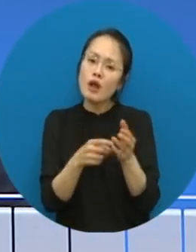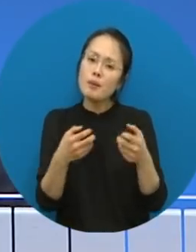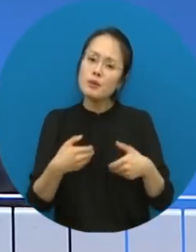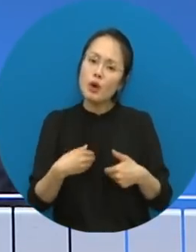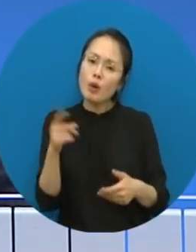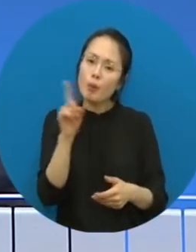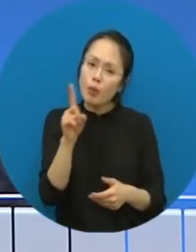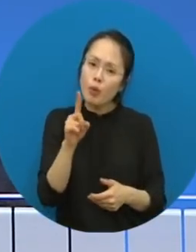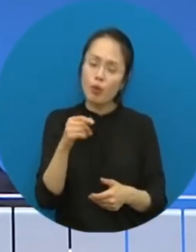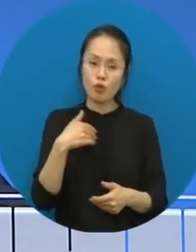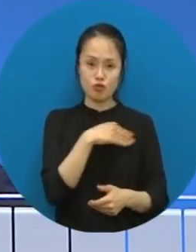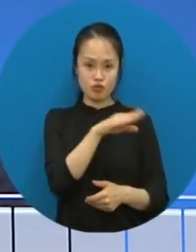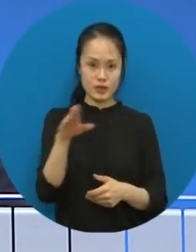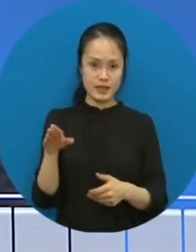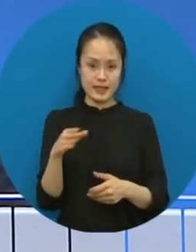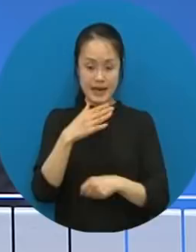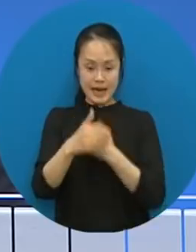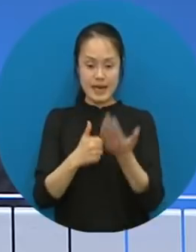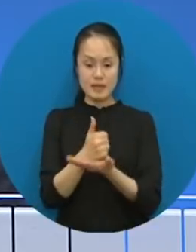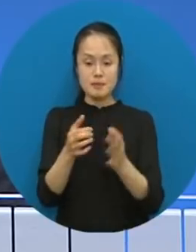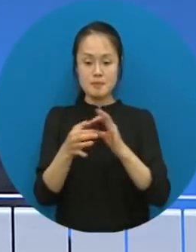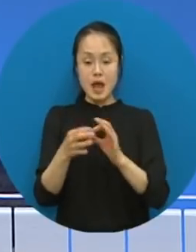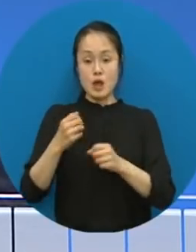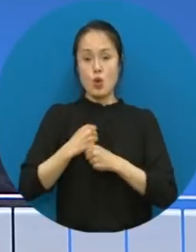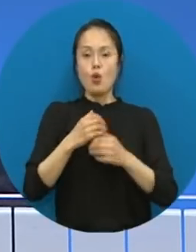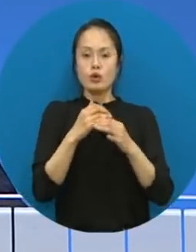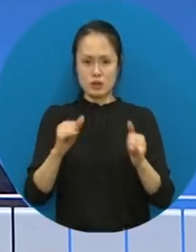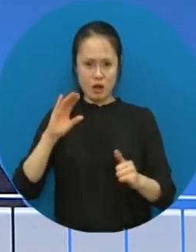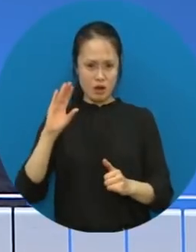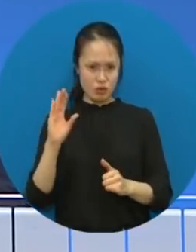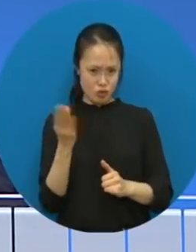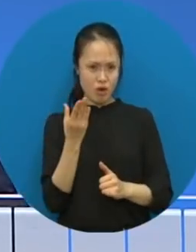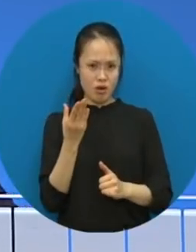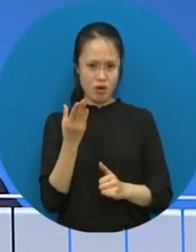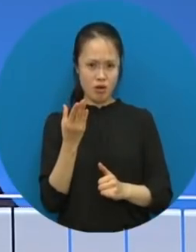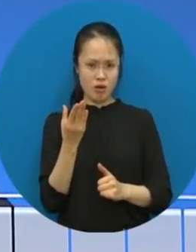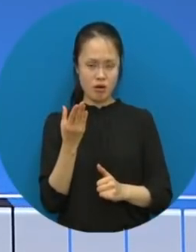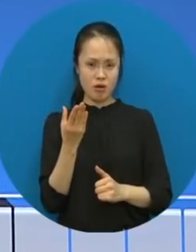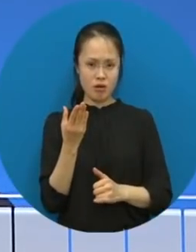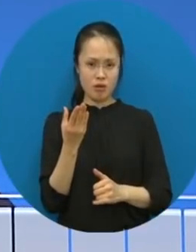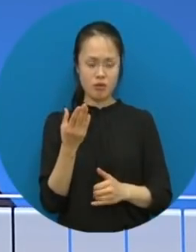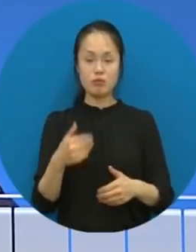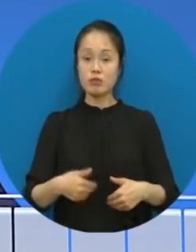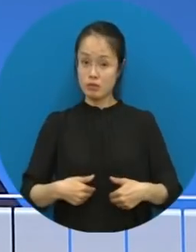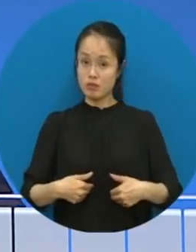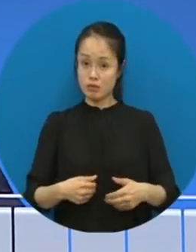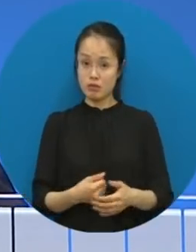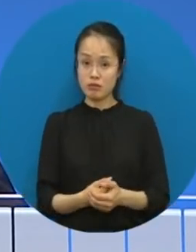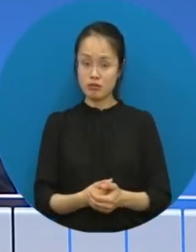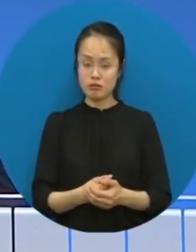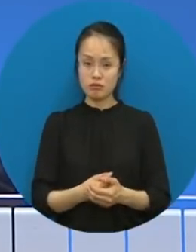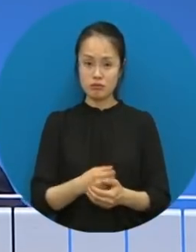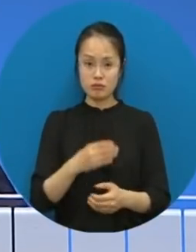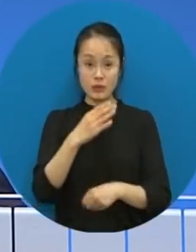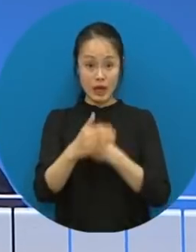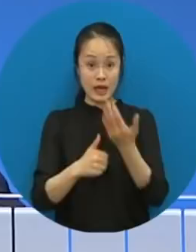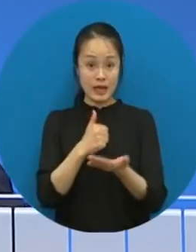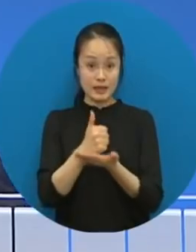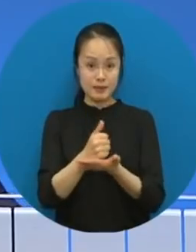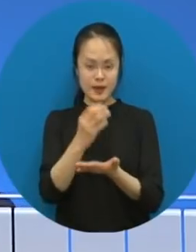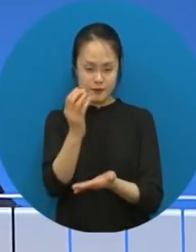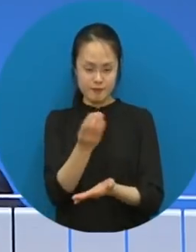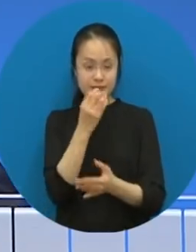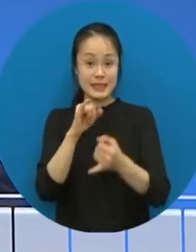범주로 들어가야만 합니다. 하나님의 그 거룩한 약속의 삶, 아브라함의 하나님, 이삭의